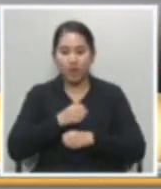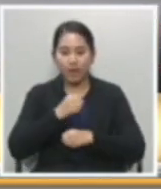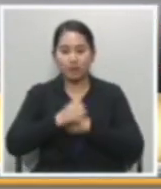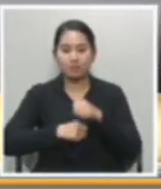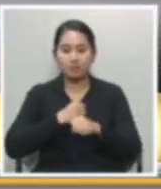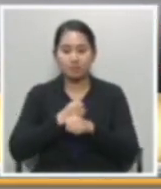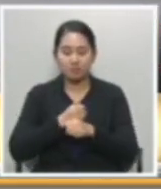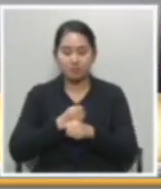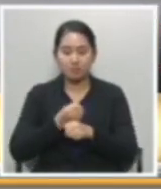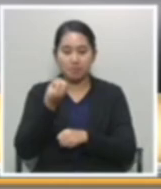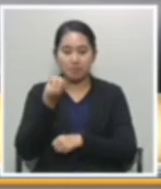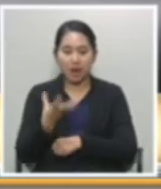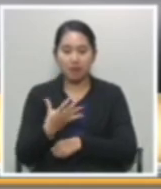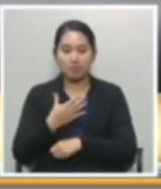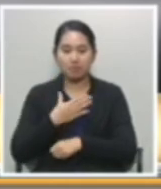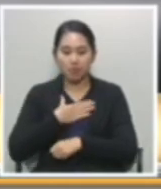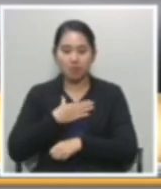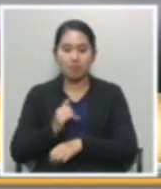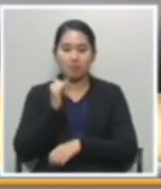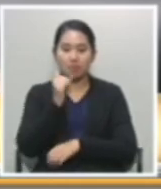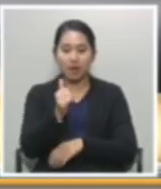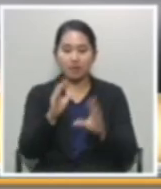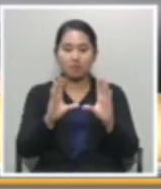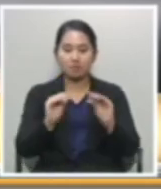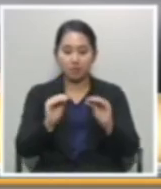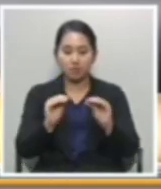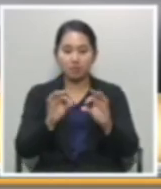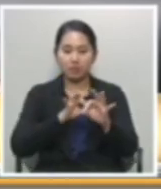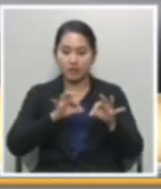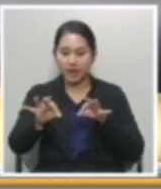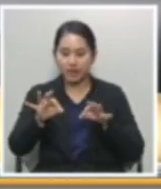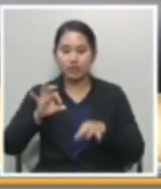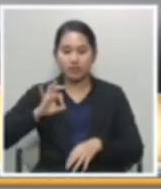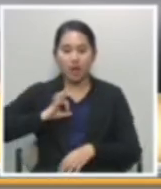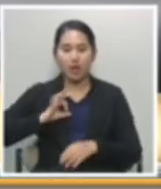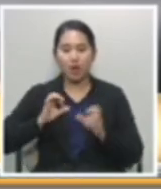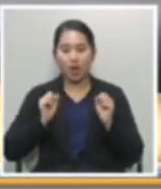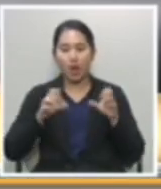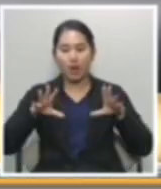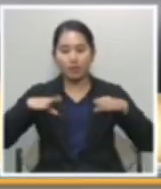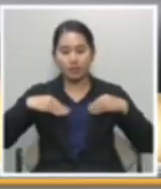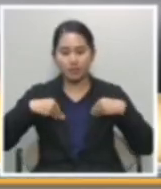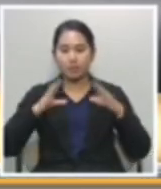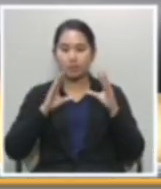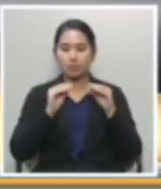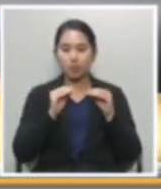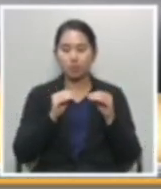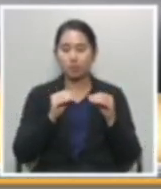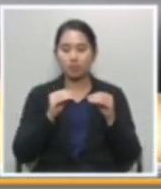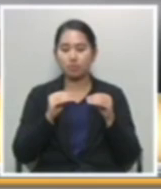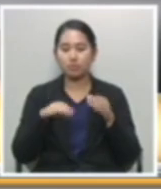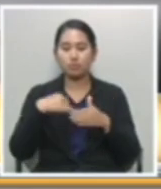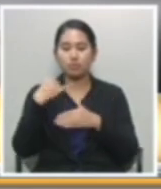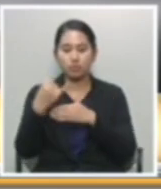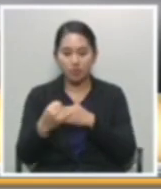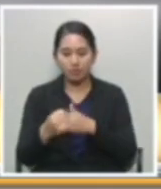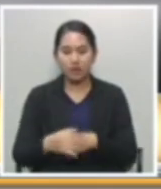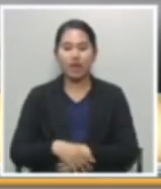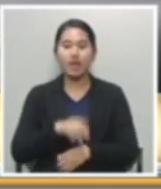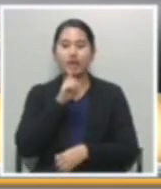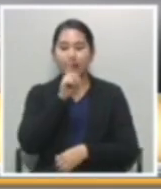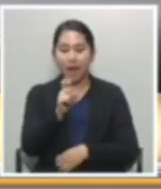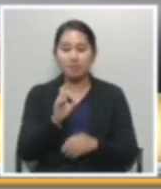มขึ้นไปประชุมแทนเลยสมาชิกก็ไม่ขัดขานนะก็ประชุมจะจบถามว่าการประชุมนั้นใช้ได้ไห